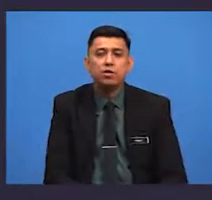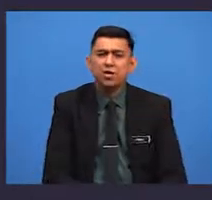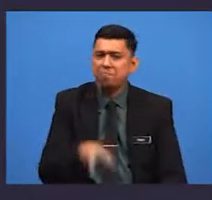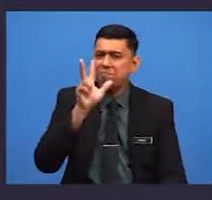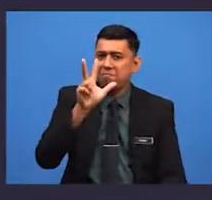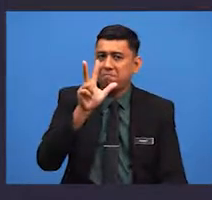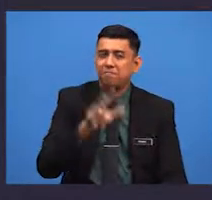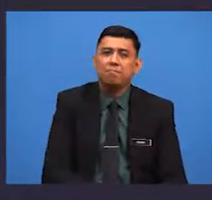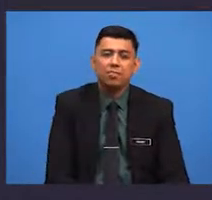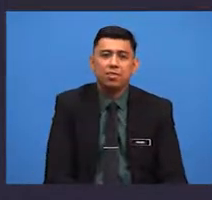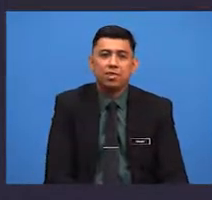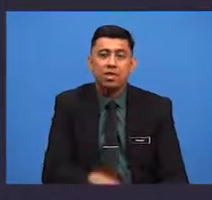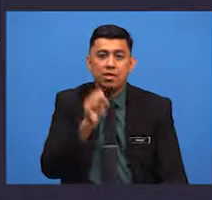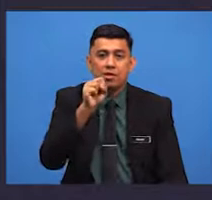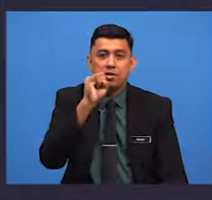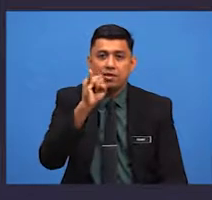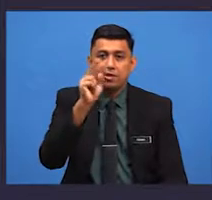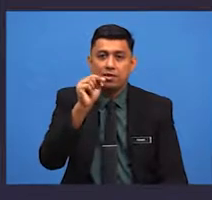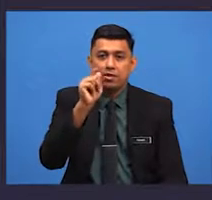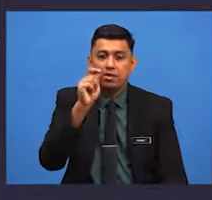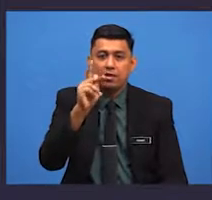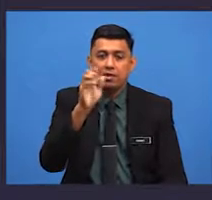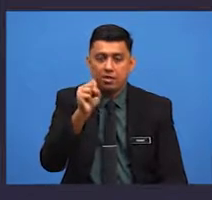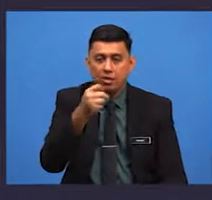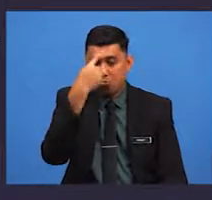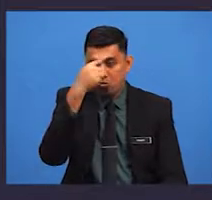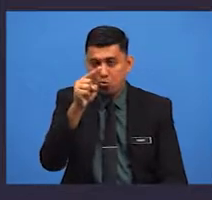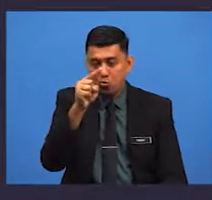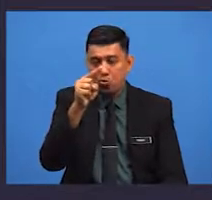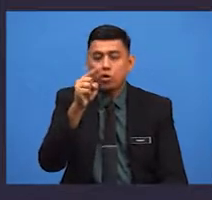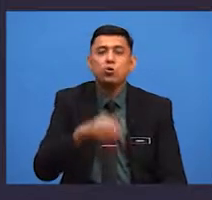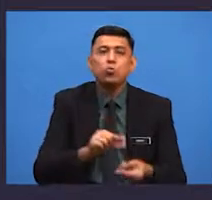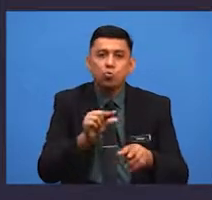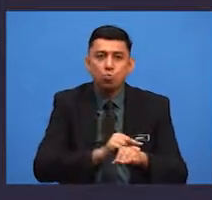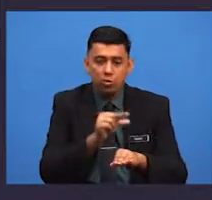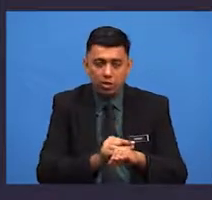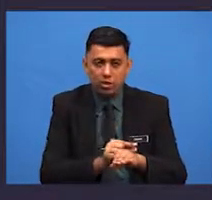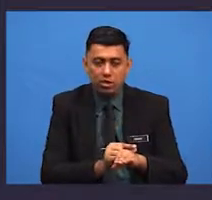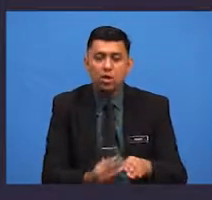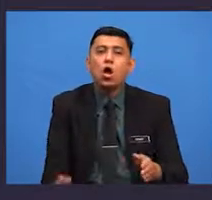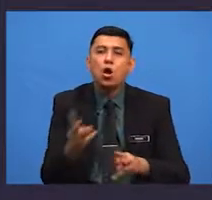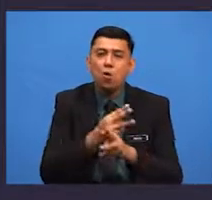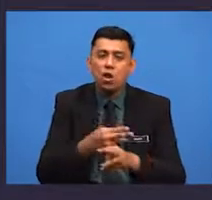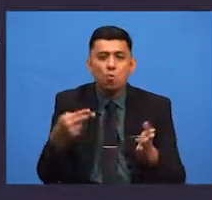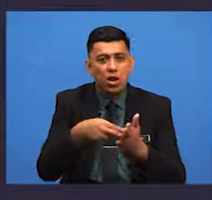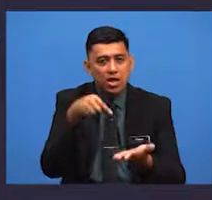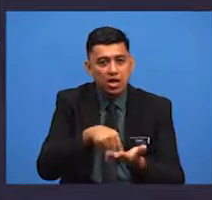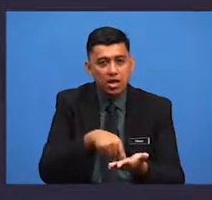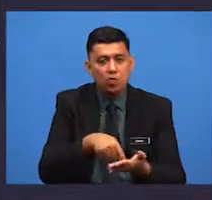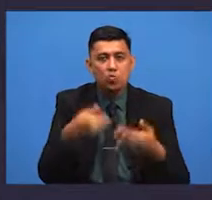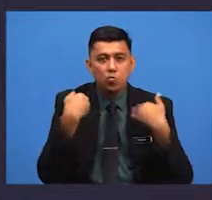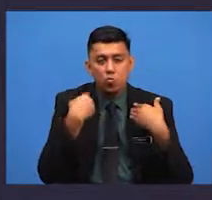ketiga, sinteks untuk digunakan kerana jenis struktur kawalan ulangan ini